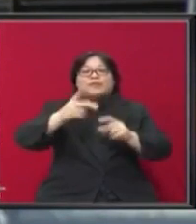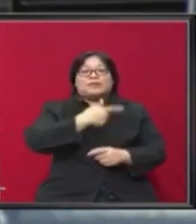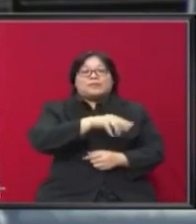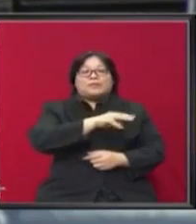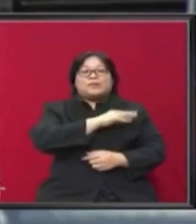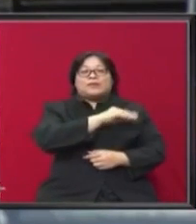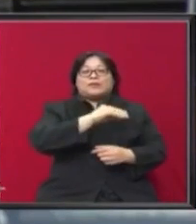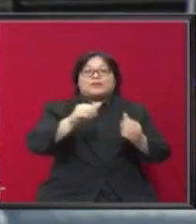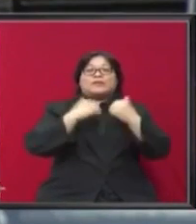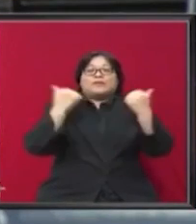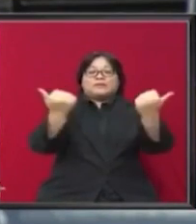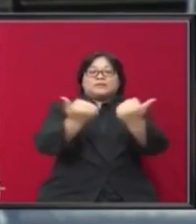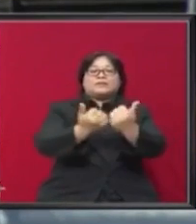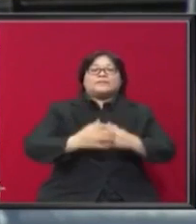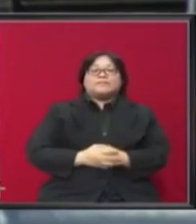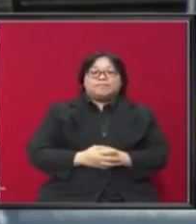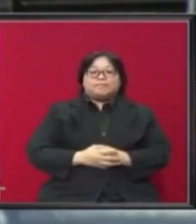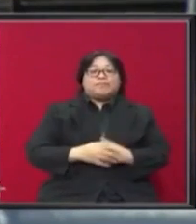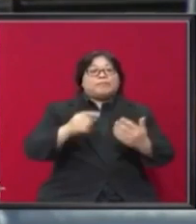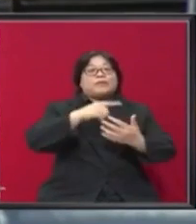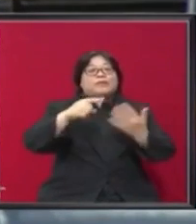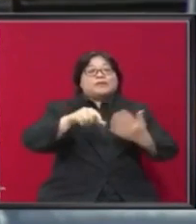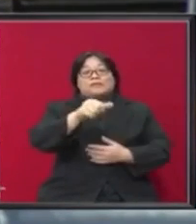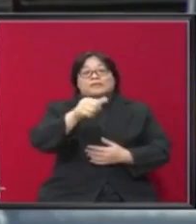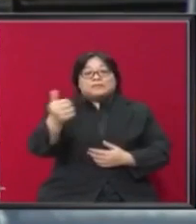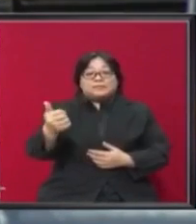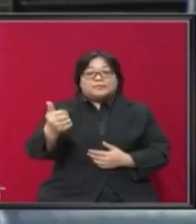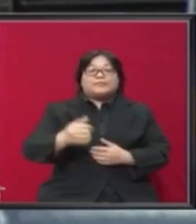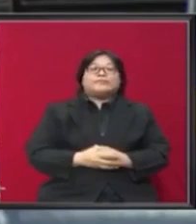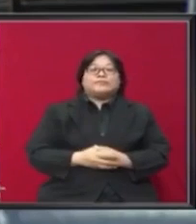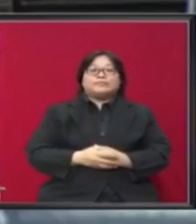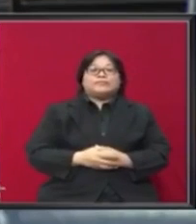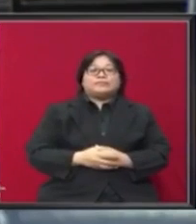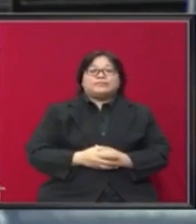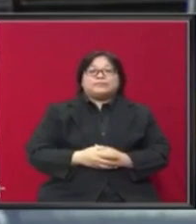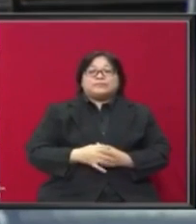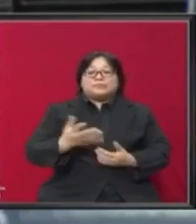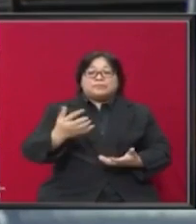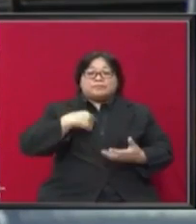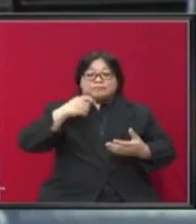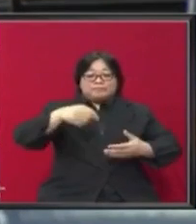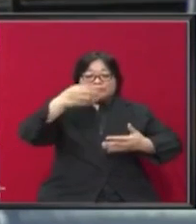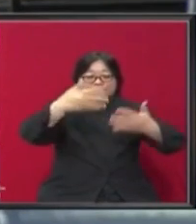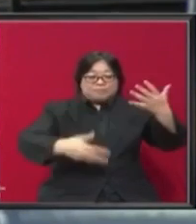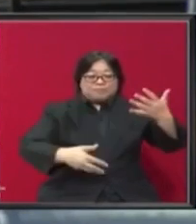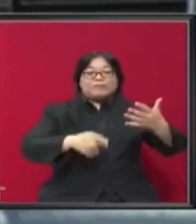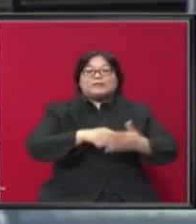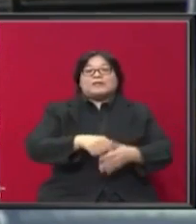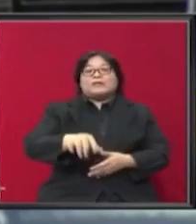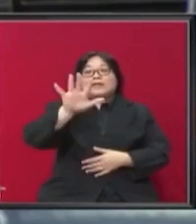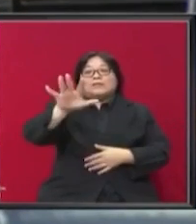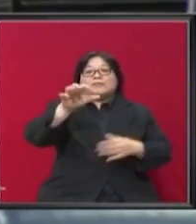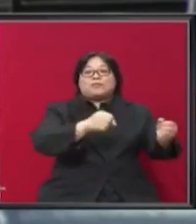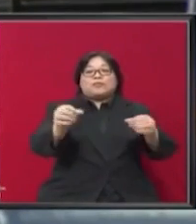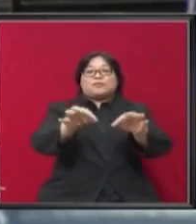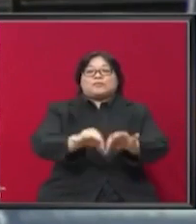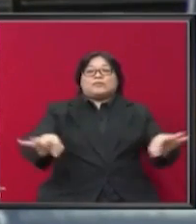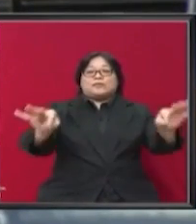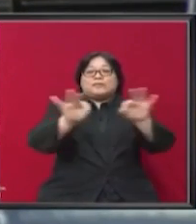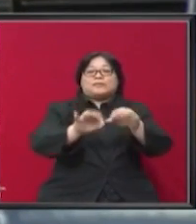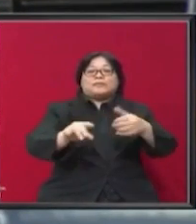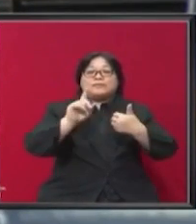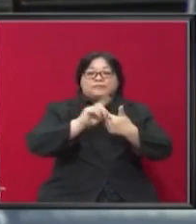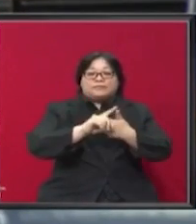dan agency antara lain yang eee Enggak saya jatuhkan bahwa lima strategi utama yaitu